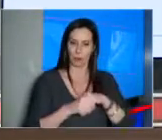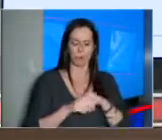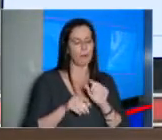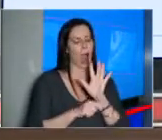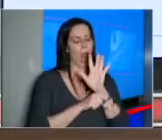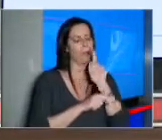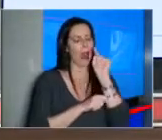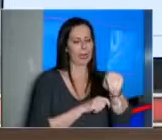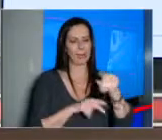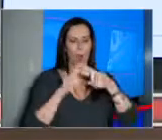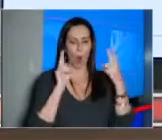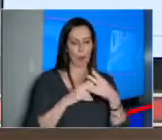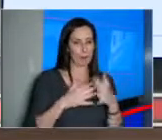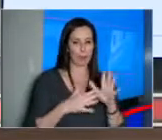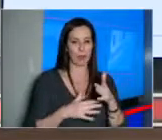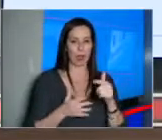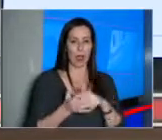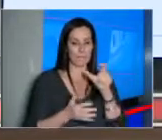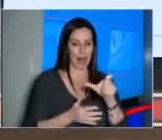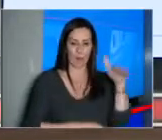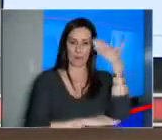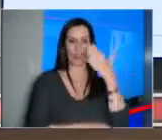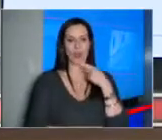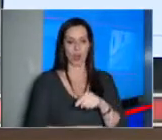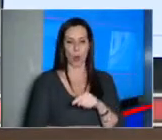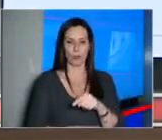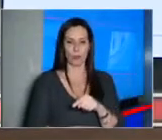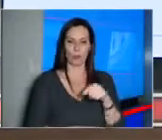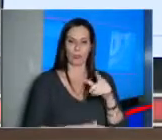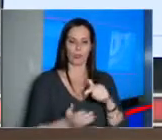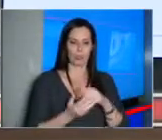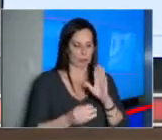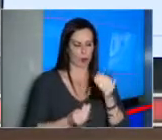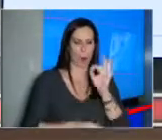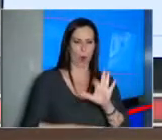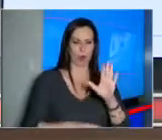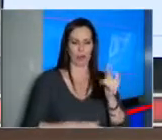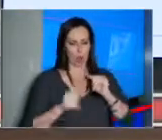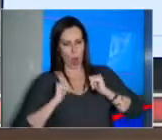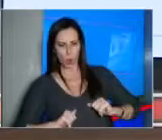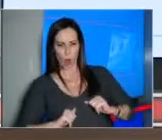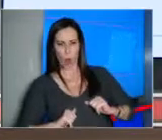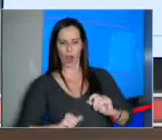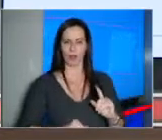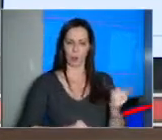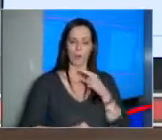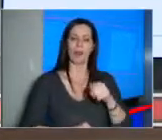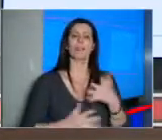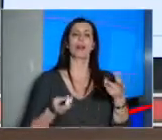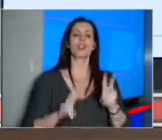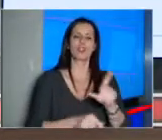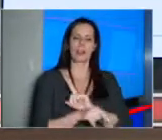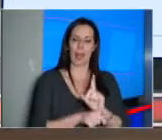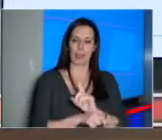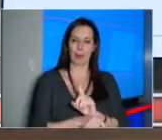זולגים לביקורת עולמית. כנראה שהמינוח מדינת היהודים הוא חרב פיפיות, שלא נוח לכולנו עמו. אבל זה מה שיש